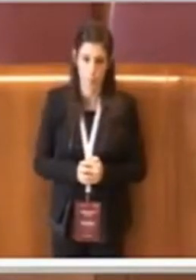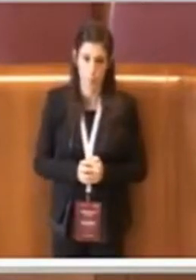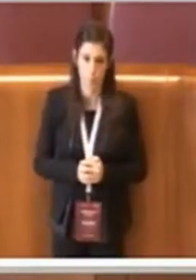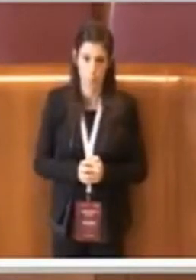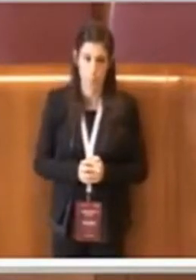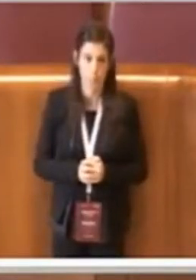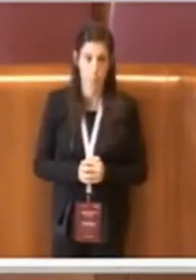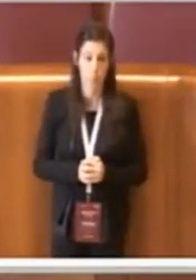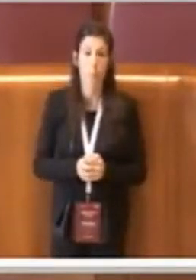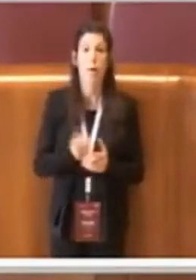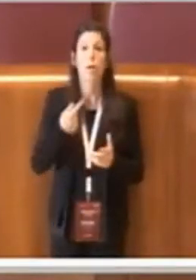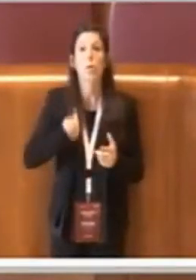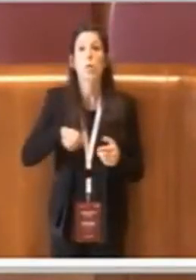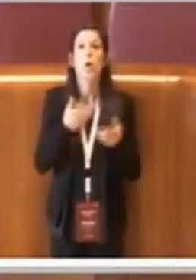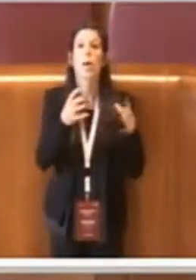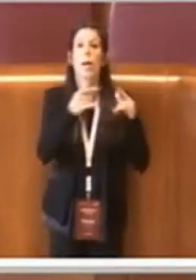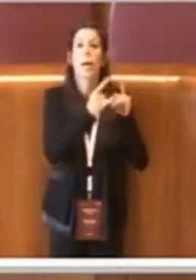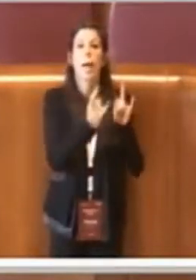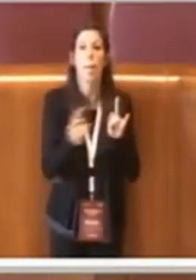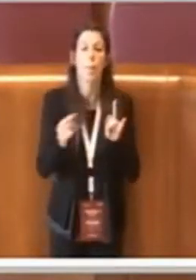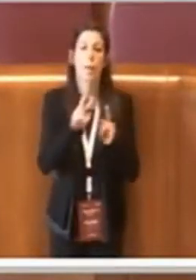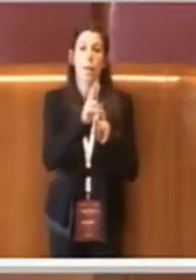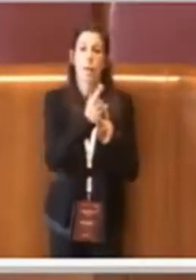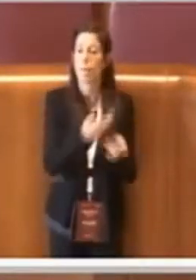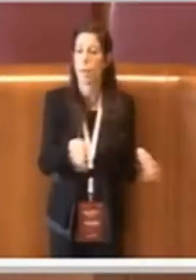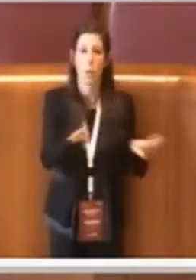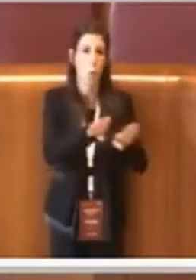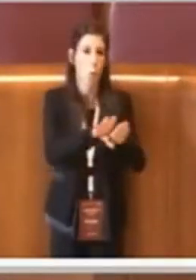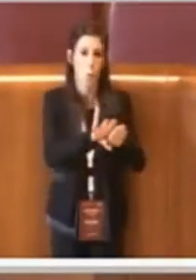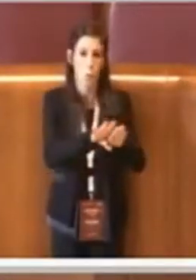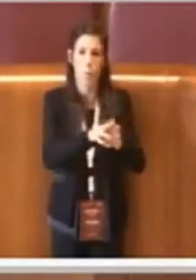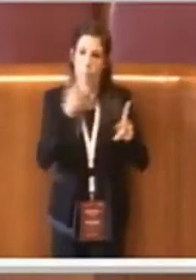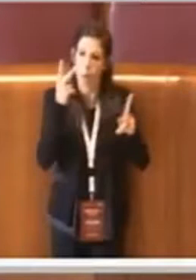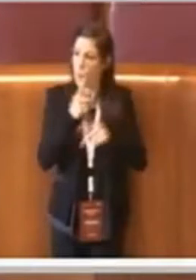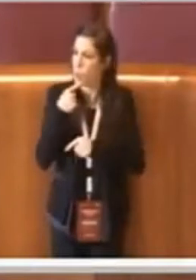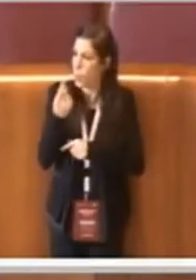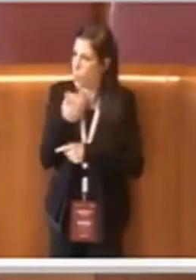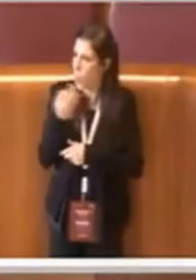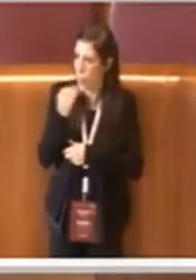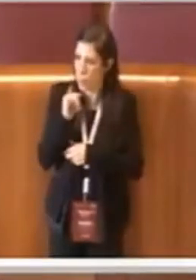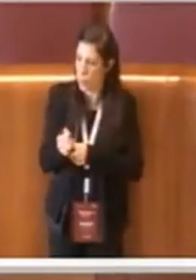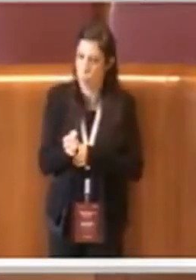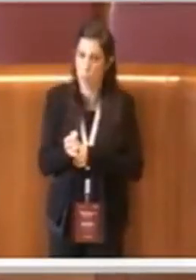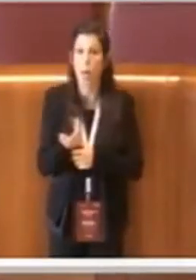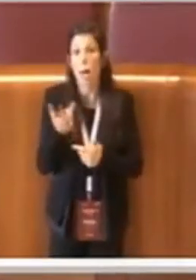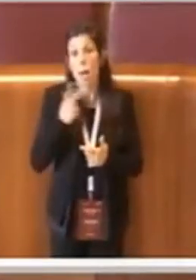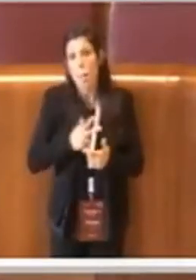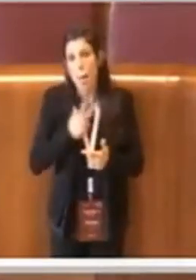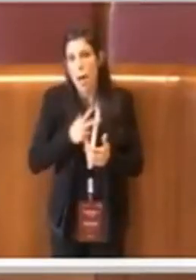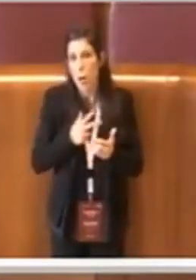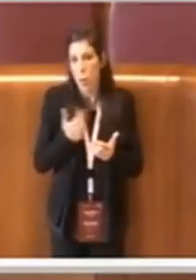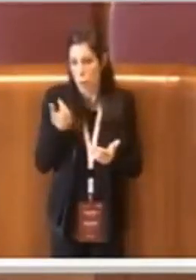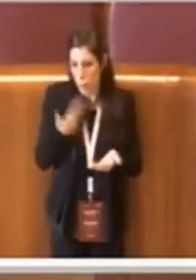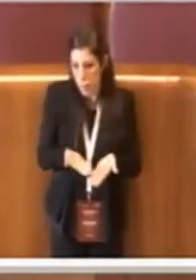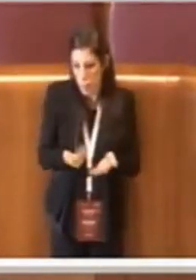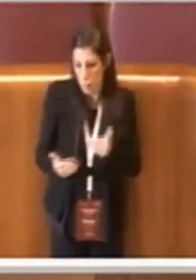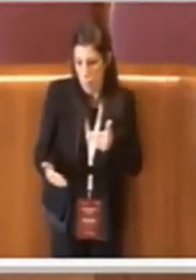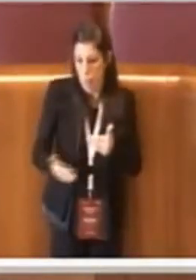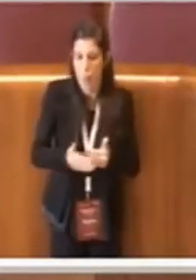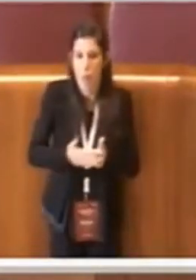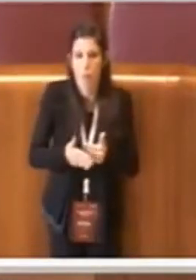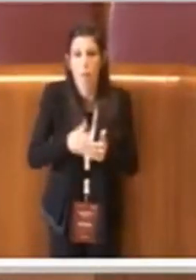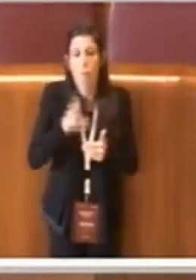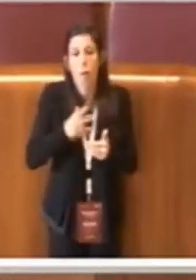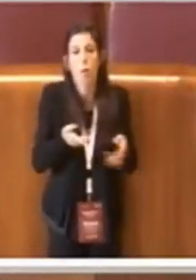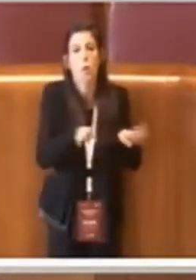Campi River, come giustamente diceva, e ci apprestiamo, spero a breve, a chiudere anche